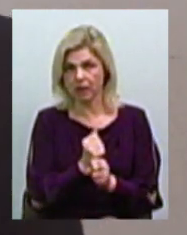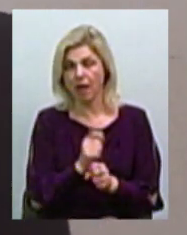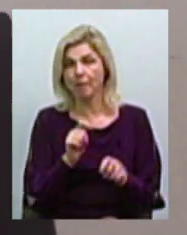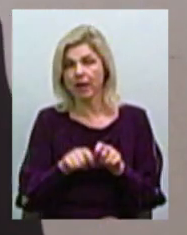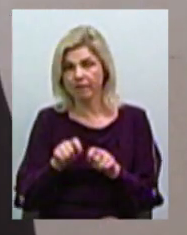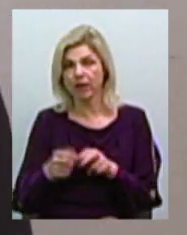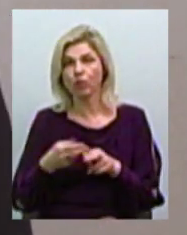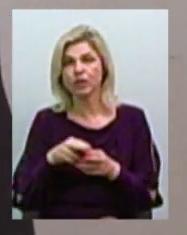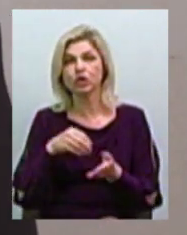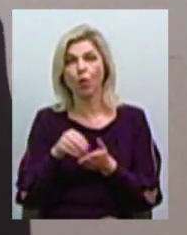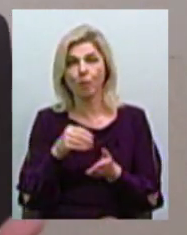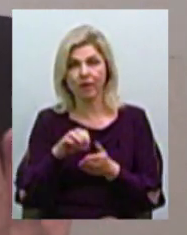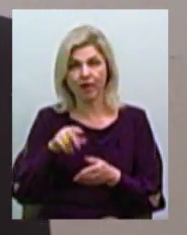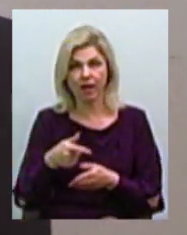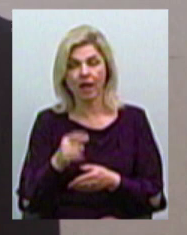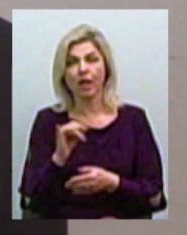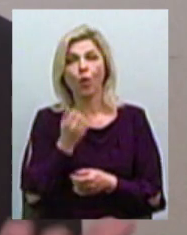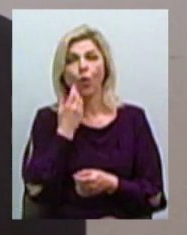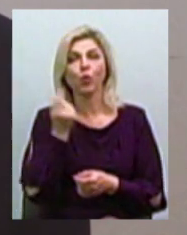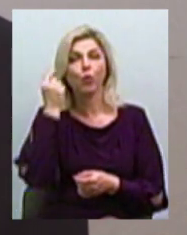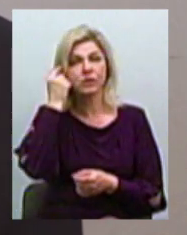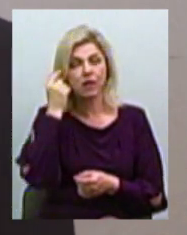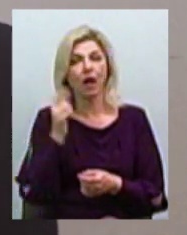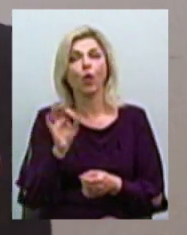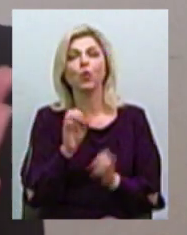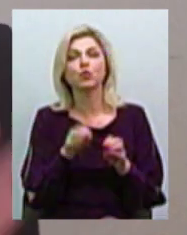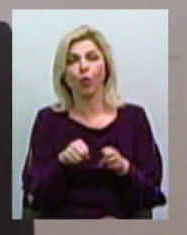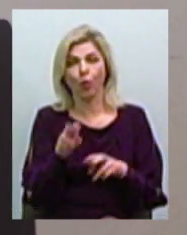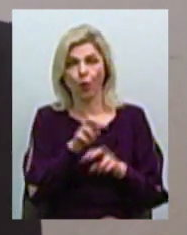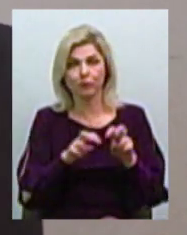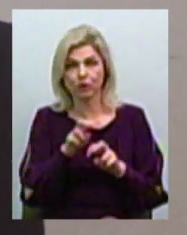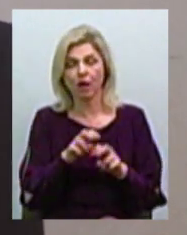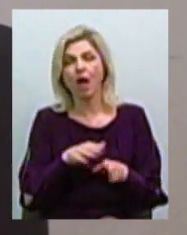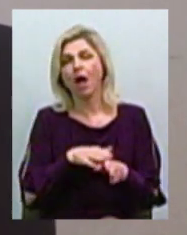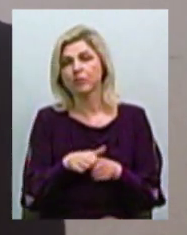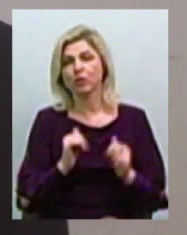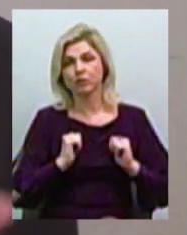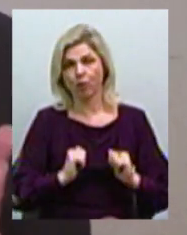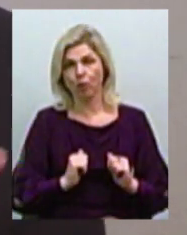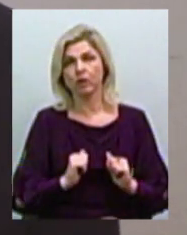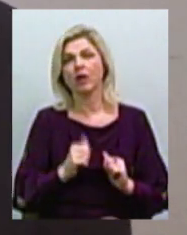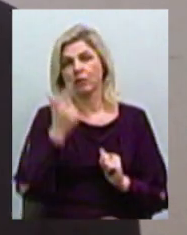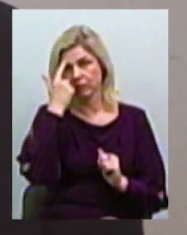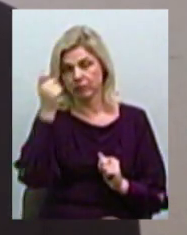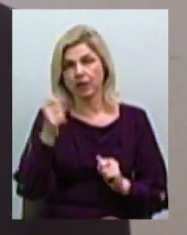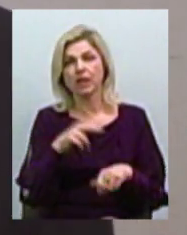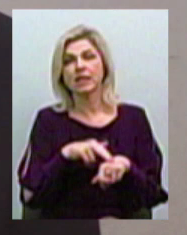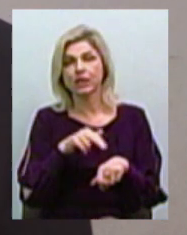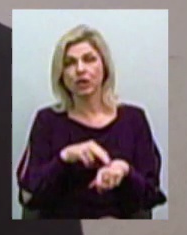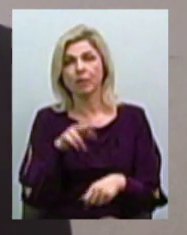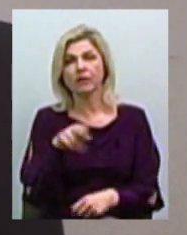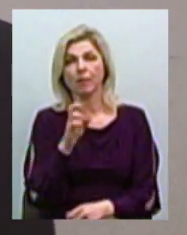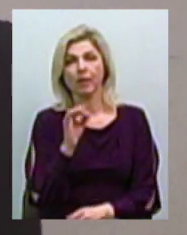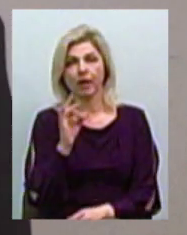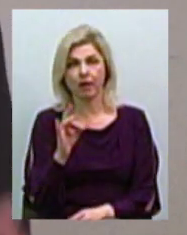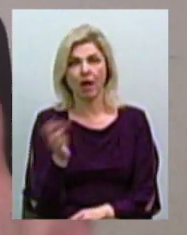закупівель. І коли ми дізналися предмет обшуку, абсолютно спокійно зазначила слідчим ДБР, тому що прийшли